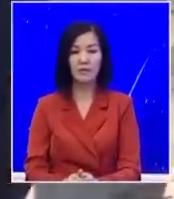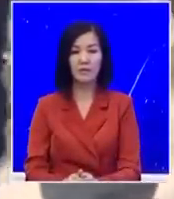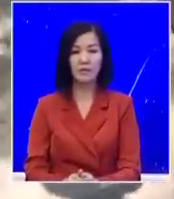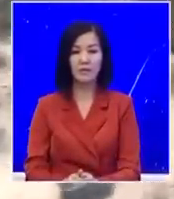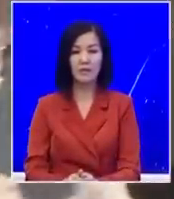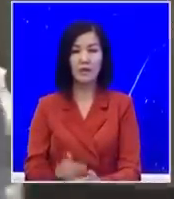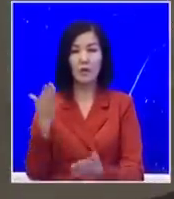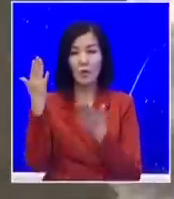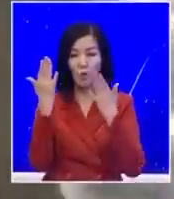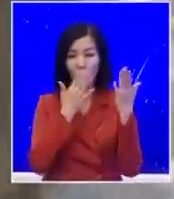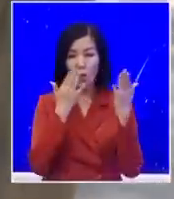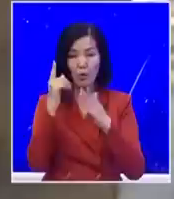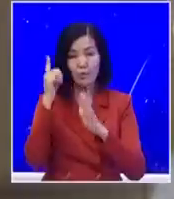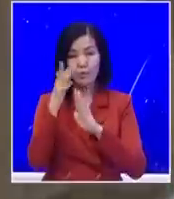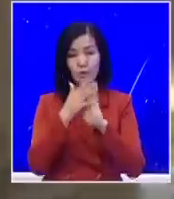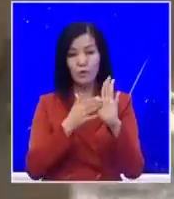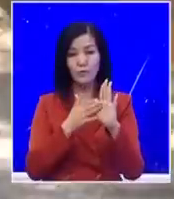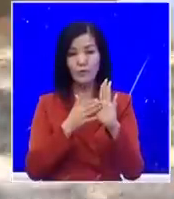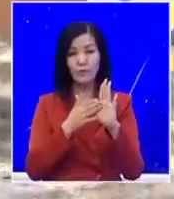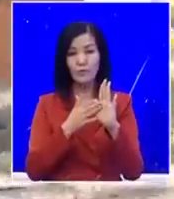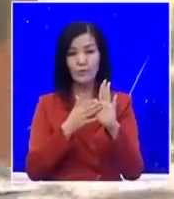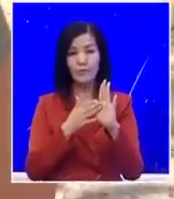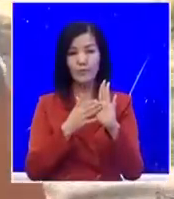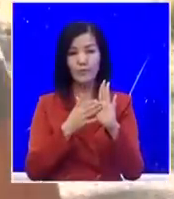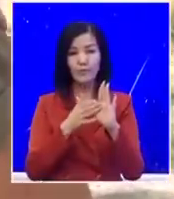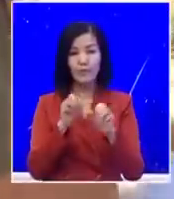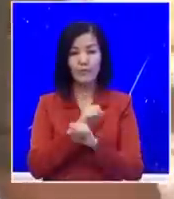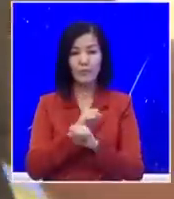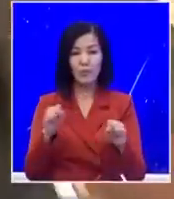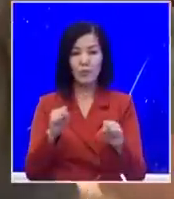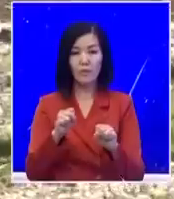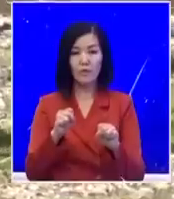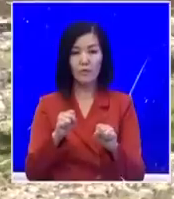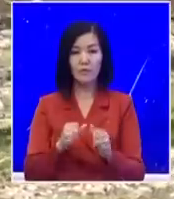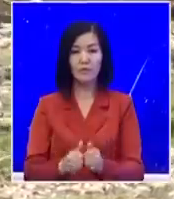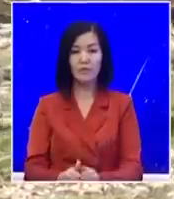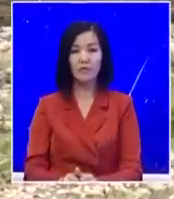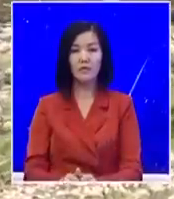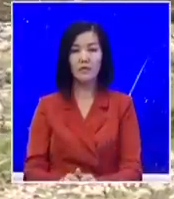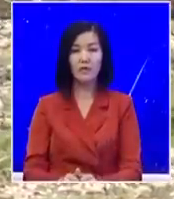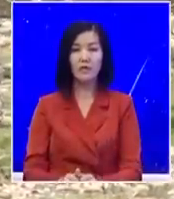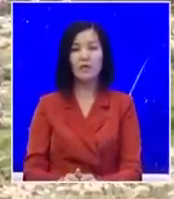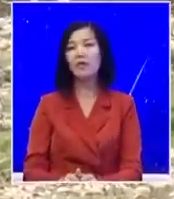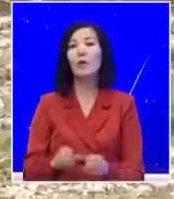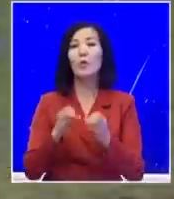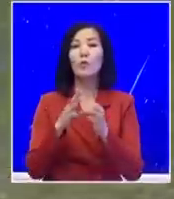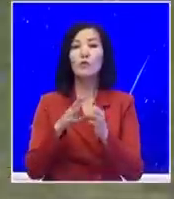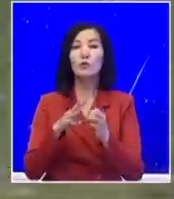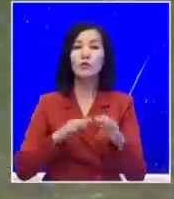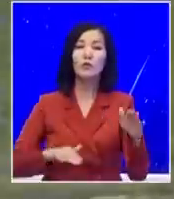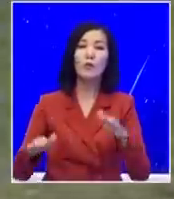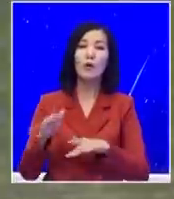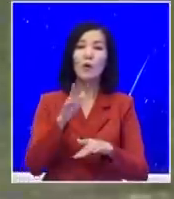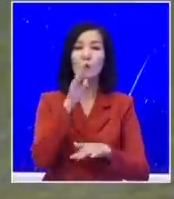Оқып, сүміп, негізі, қажерге болмайды. Өңірде 13 маусымнан бастап шомылу